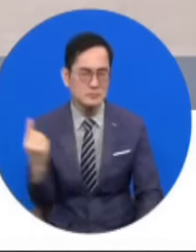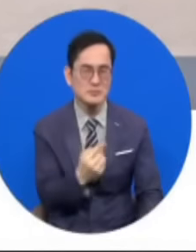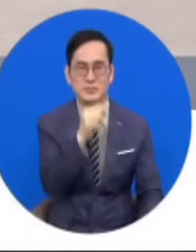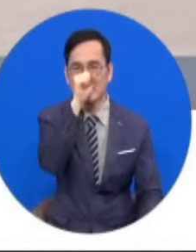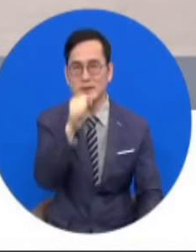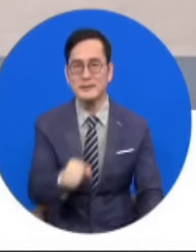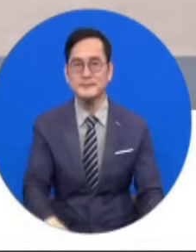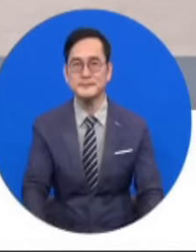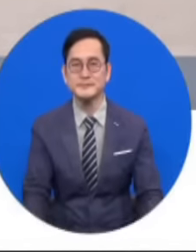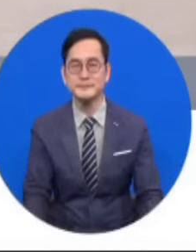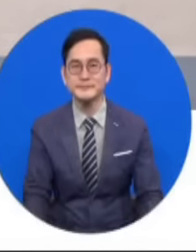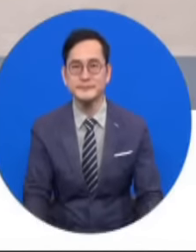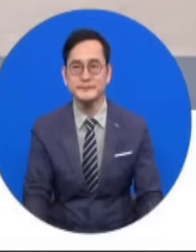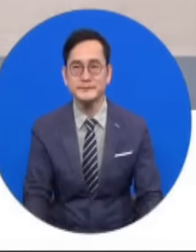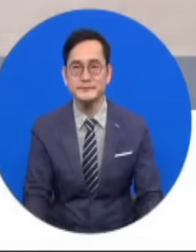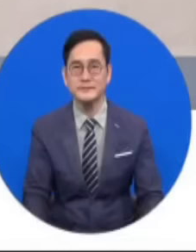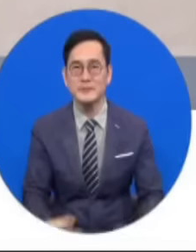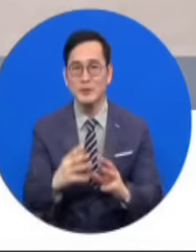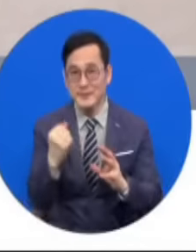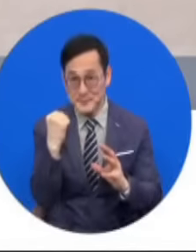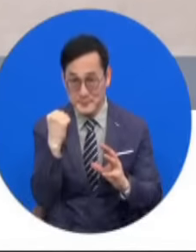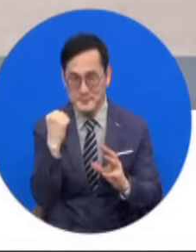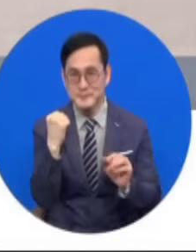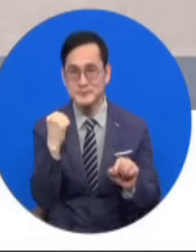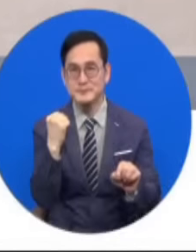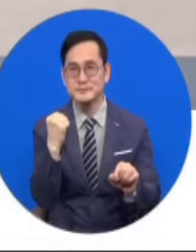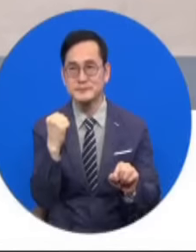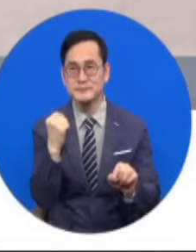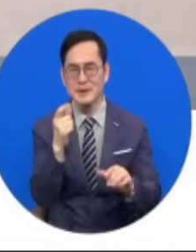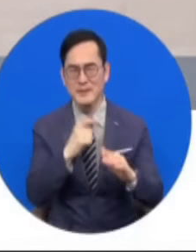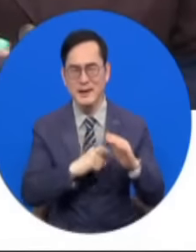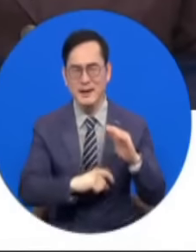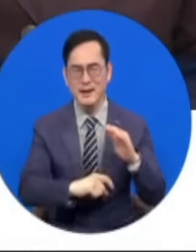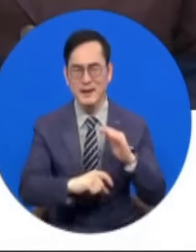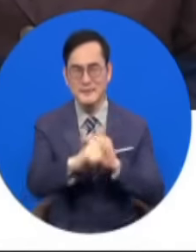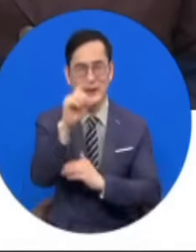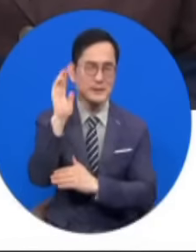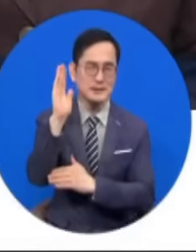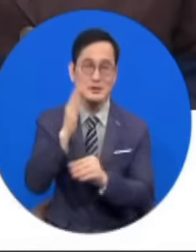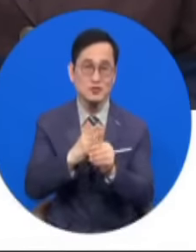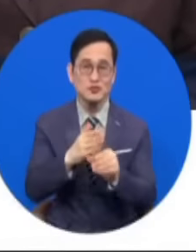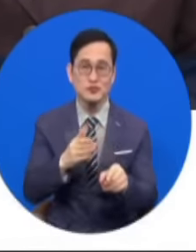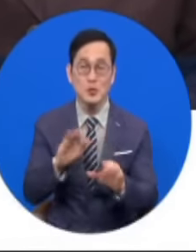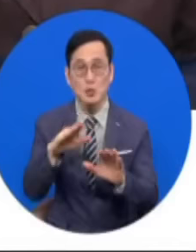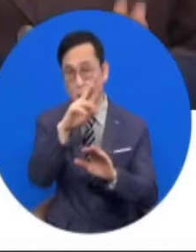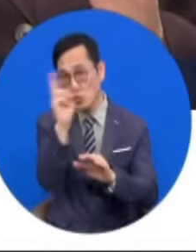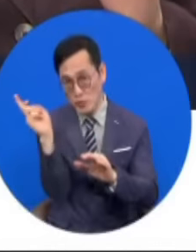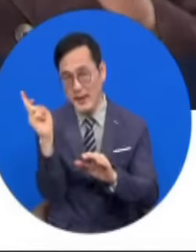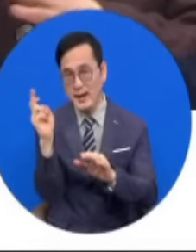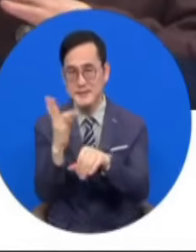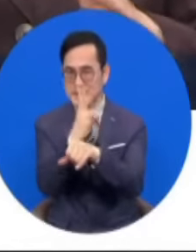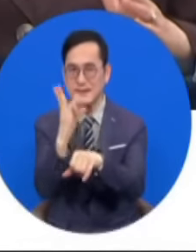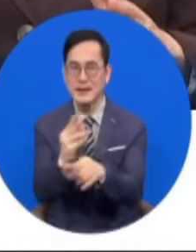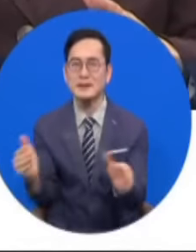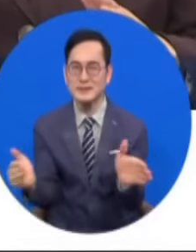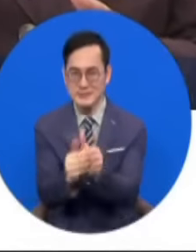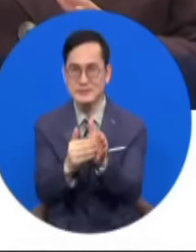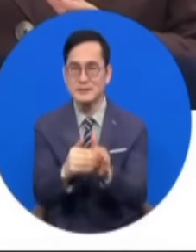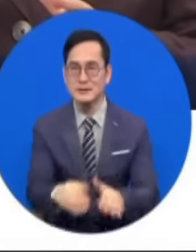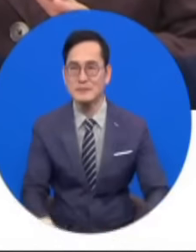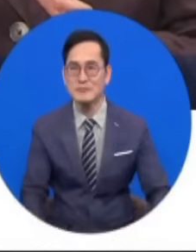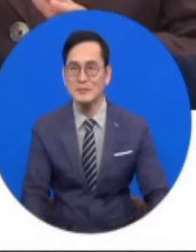어제 뭐 국민의 힘이 여러 가지 지금 밤새 지금 진행 중이죠 오늘 오후쯤 종료가 될 예정인데 저 사진에 다